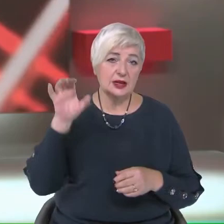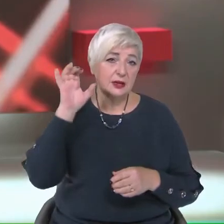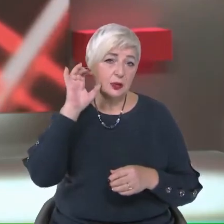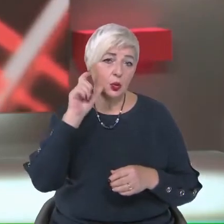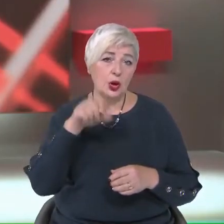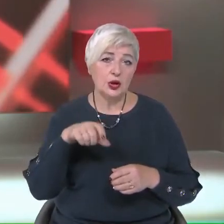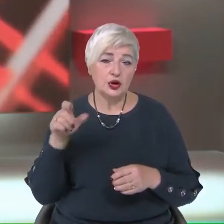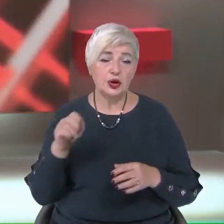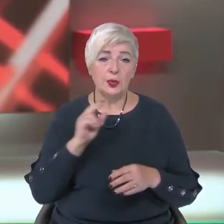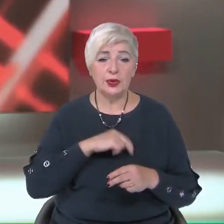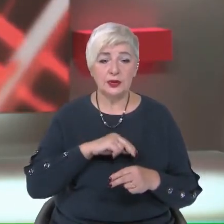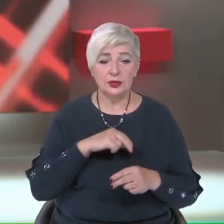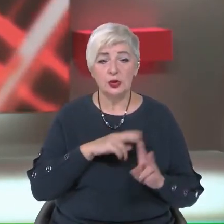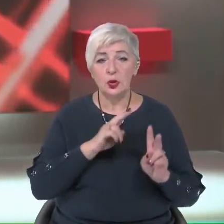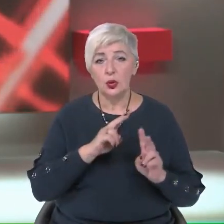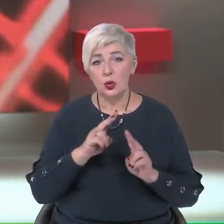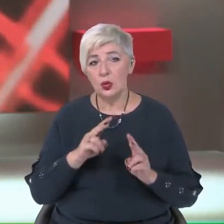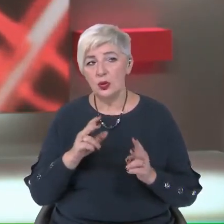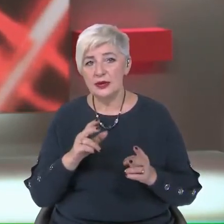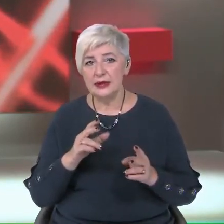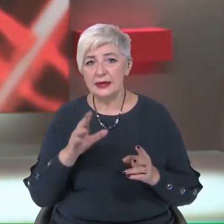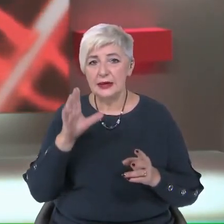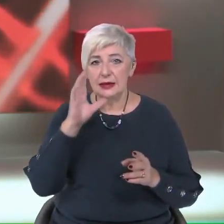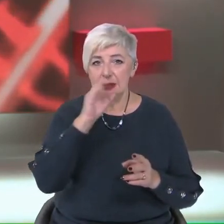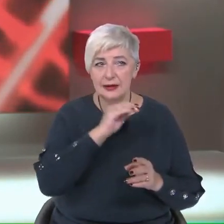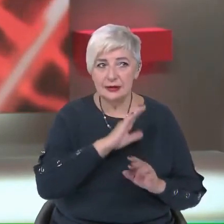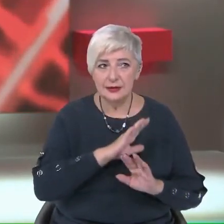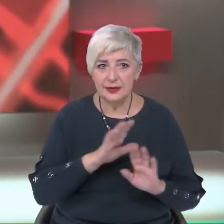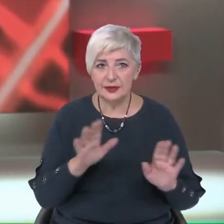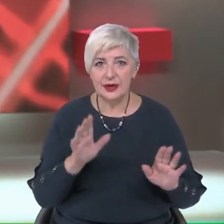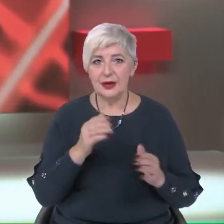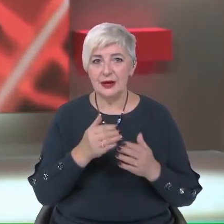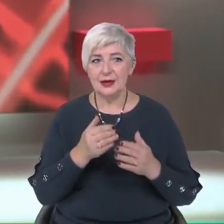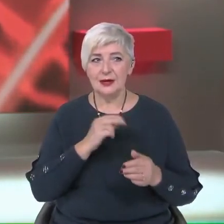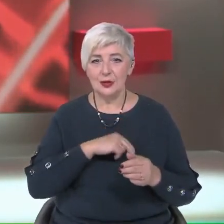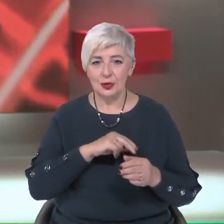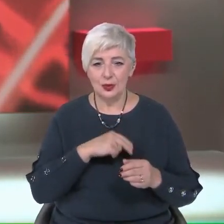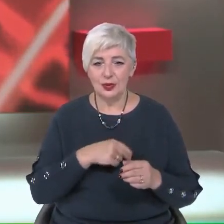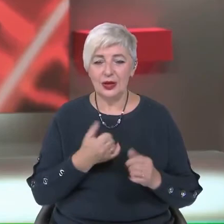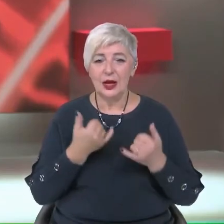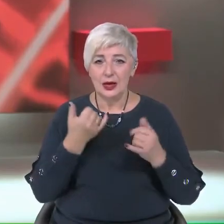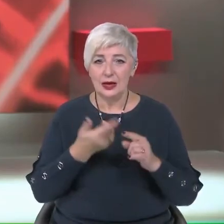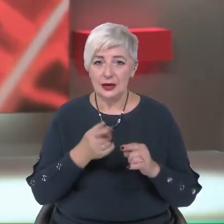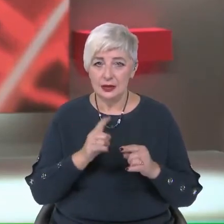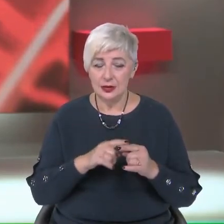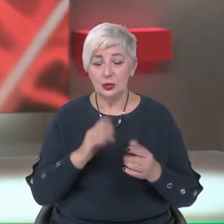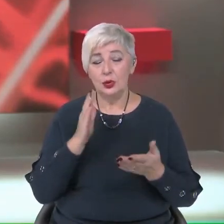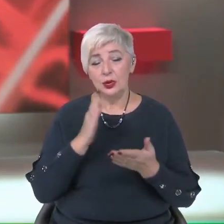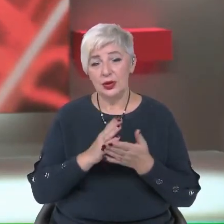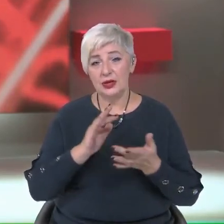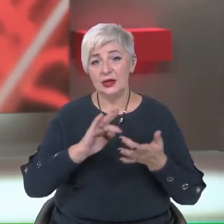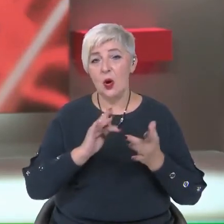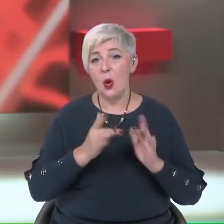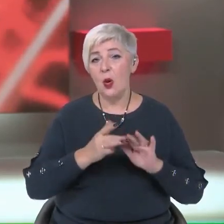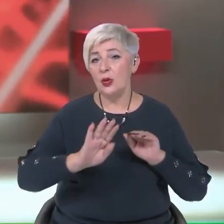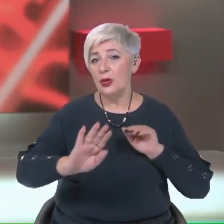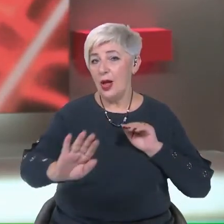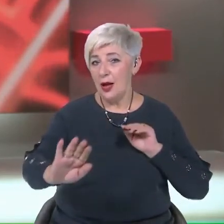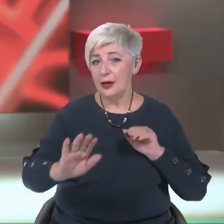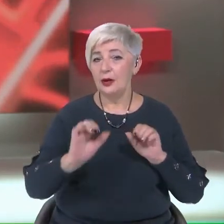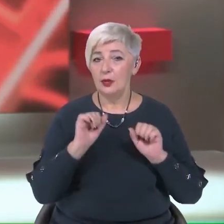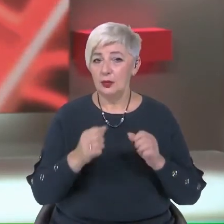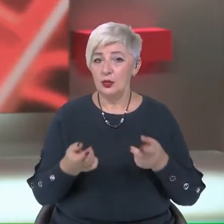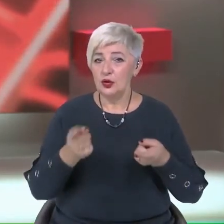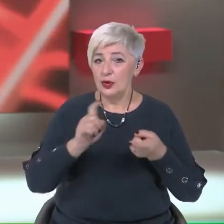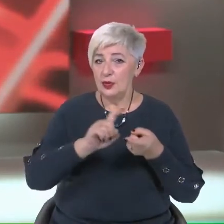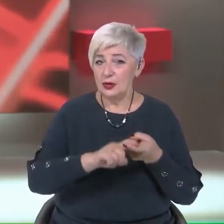когось не вдається встигнути з роботи. Для цього існує онлайн, тобто можна підключитися або по